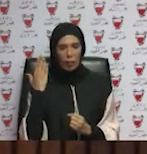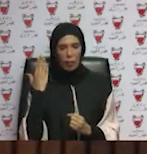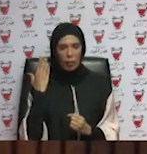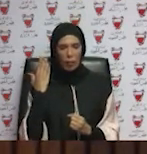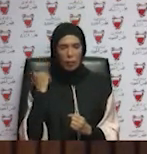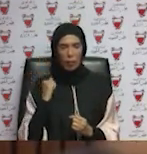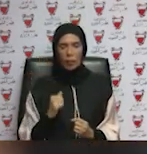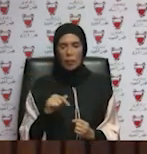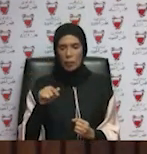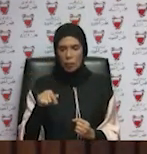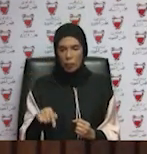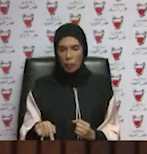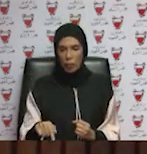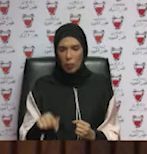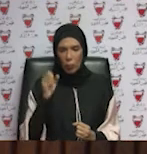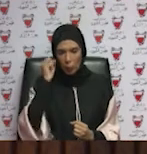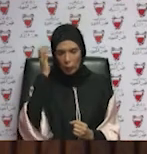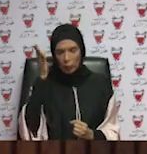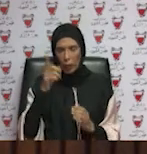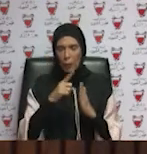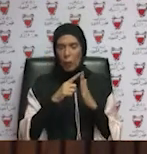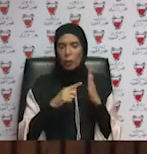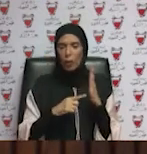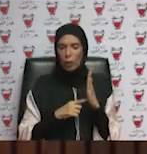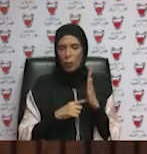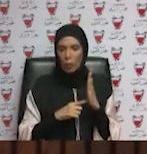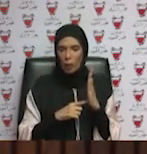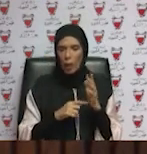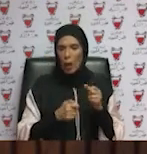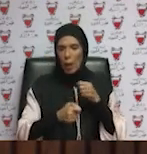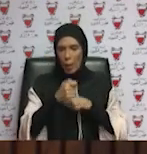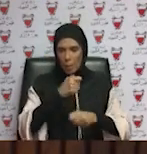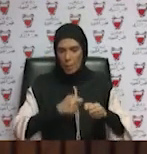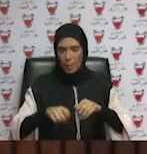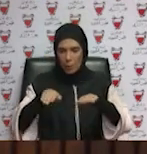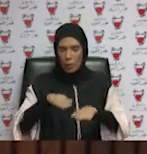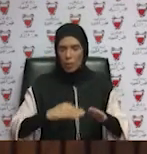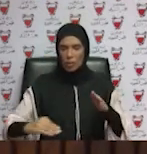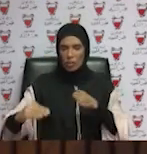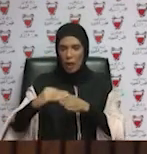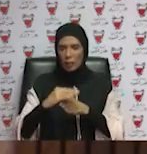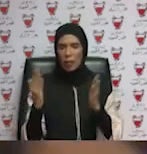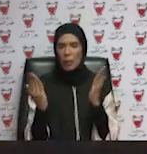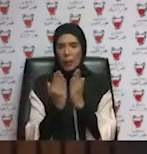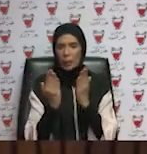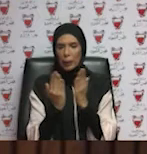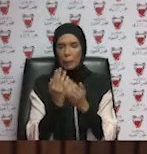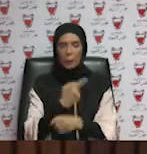تقرير اللجنة السابقة بشأن الاقتراح بقانون بإنشاء المجلس الأعلى للدراسات